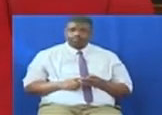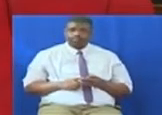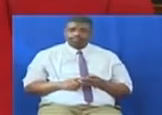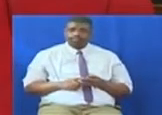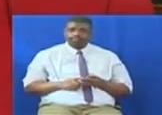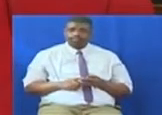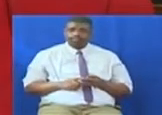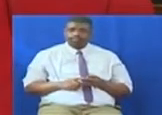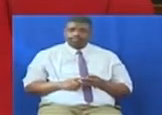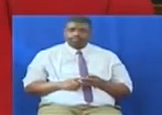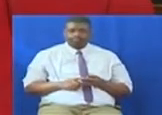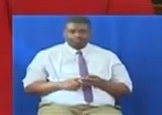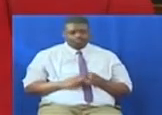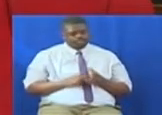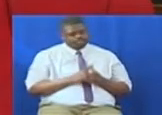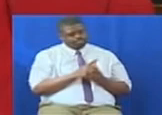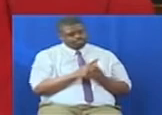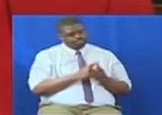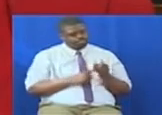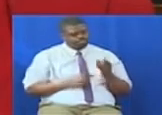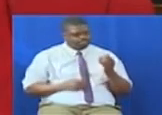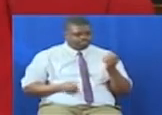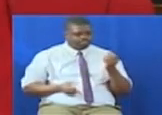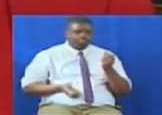Mheshimiwa Rais akaamua sasa